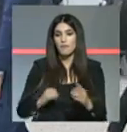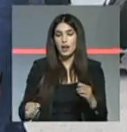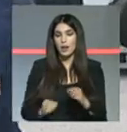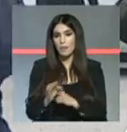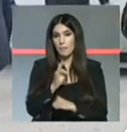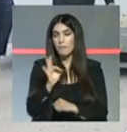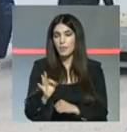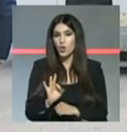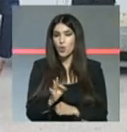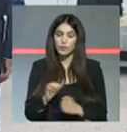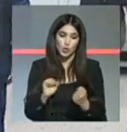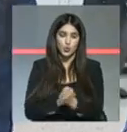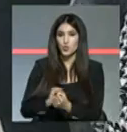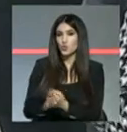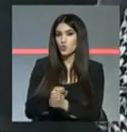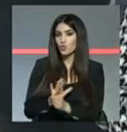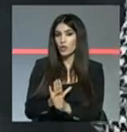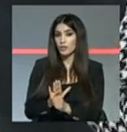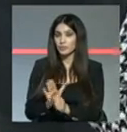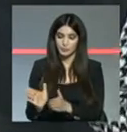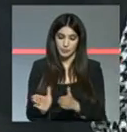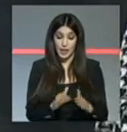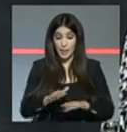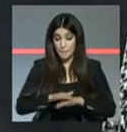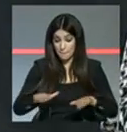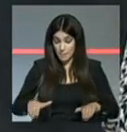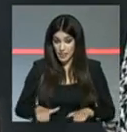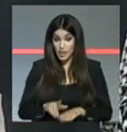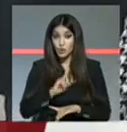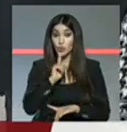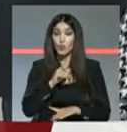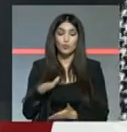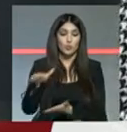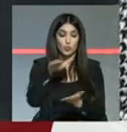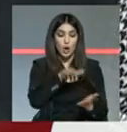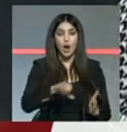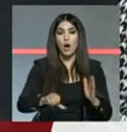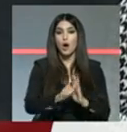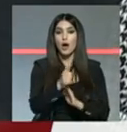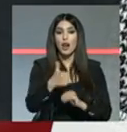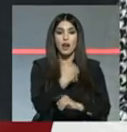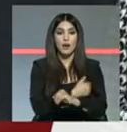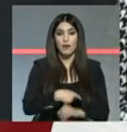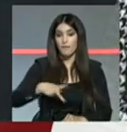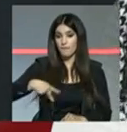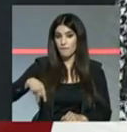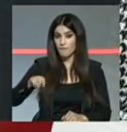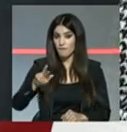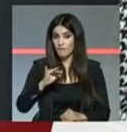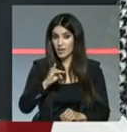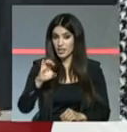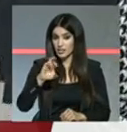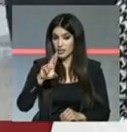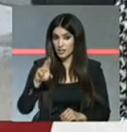ربي نقضيه على الآفة. وأخيرا وليس آخرا، وصول أول دفعة للقاح فايزر إلى مطار تونس